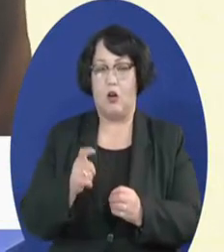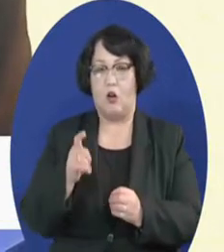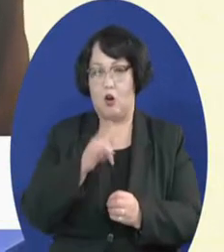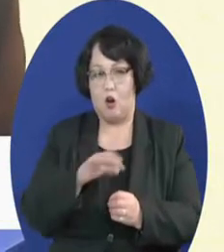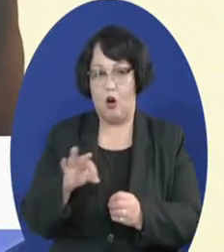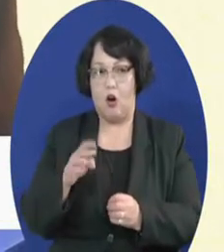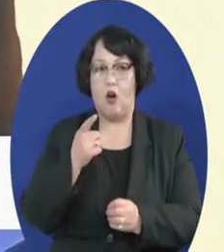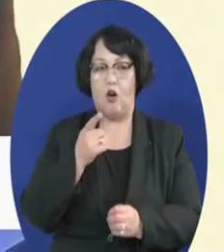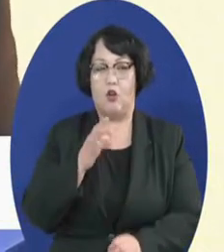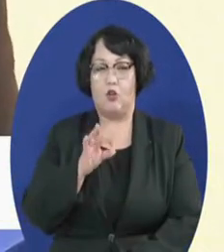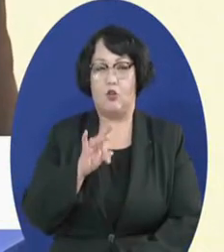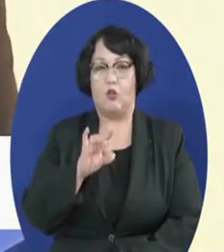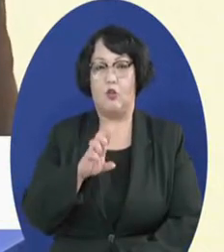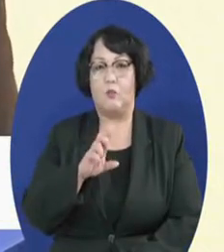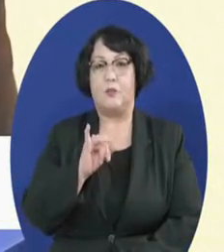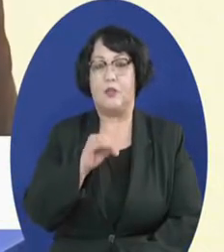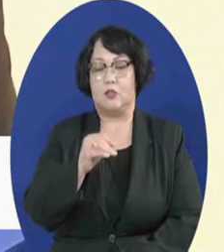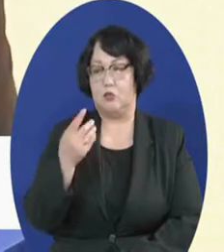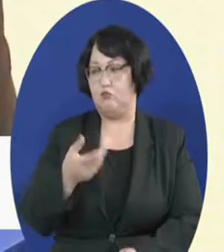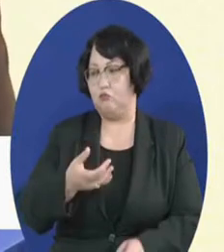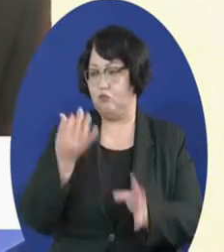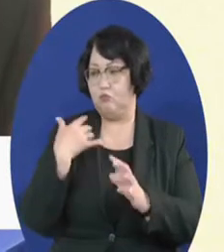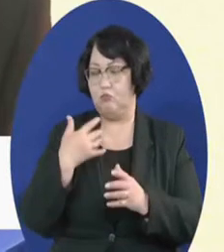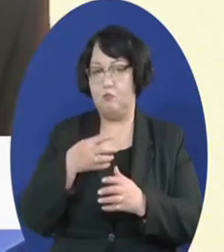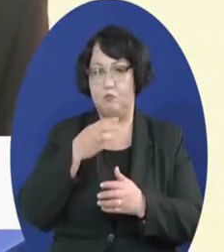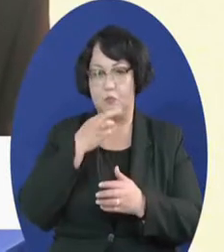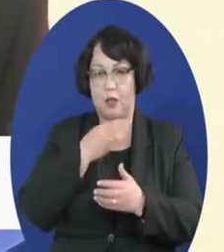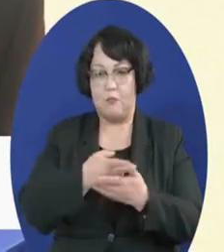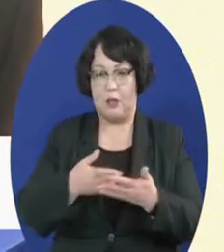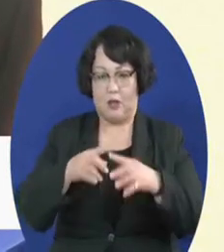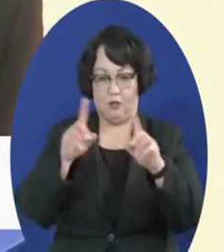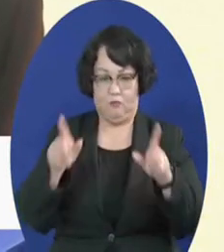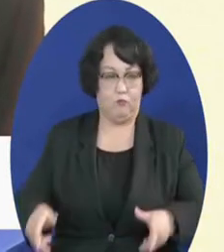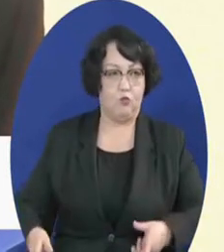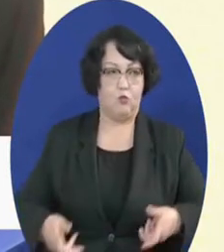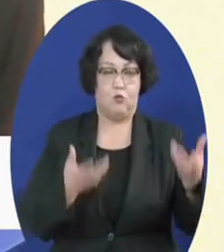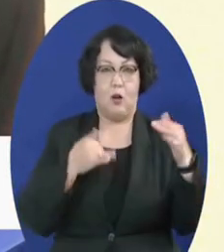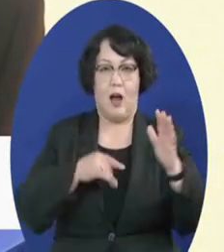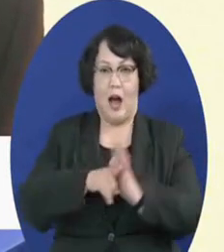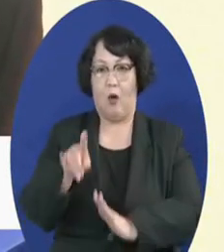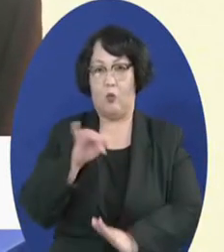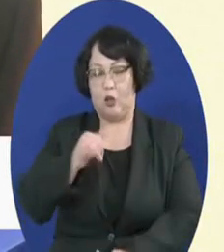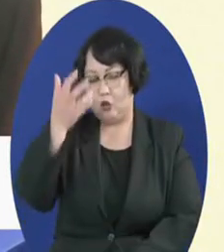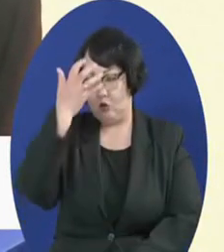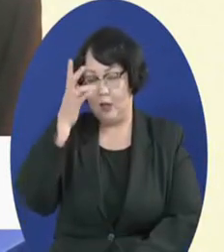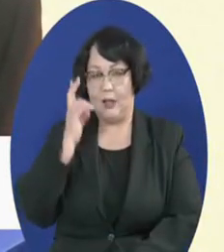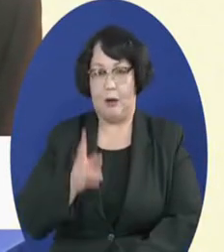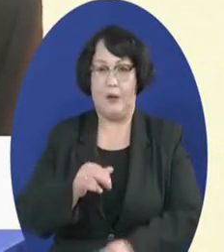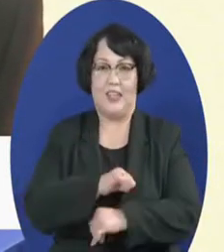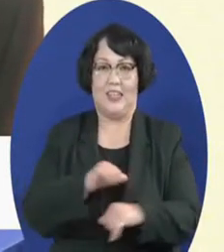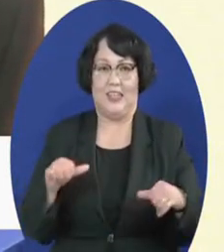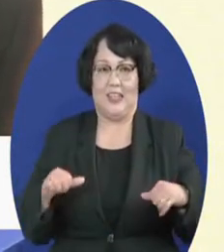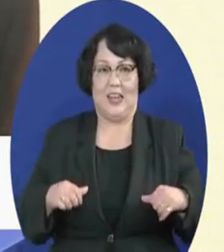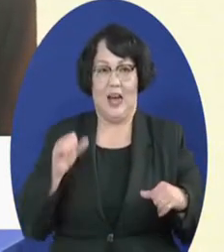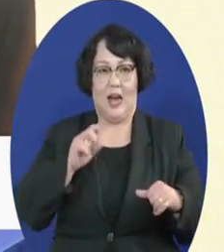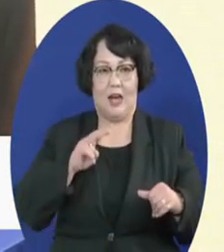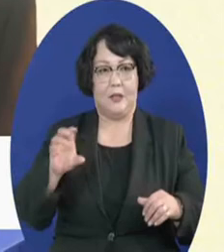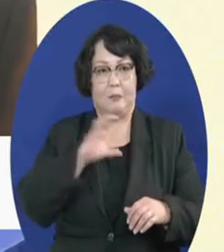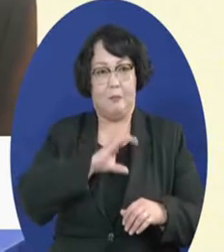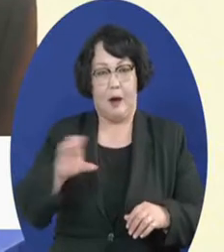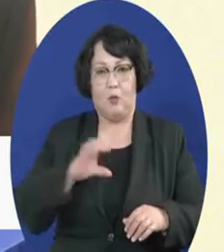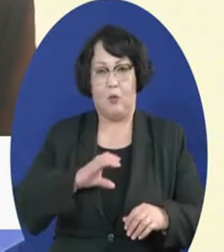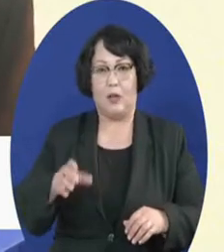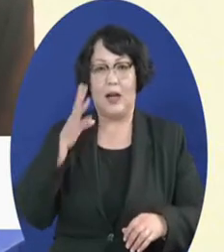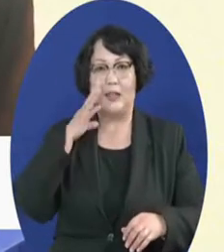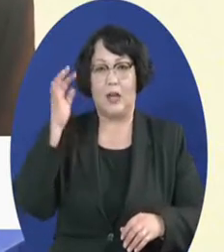санхүүгийн зохицуулахороо олон хөрөнгийн биржид төрөлд оногт материал өгсөн байгаа. Анх удаа төрийн компани иргэдтэй болон аж ахуй